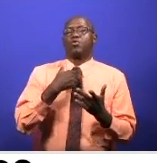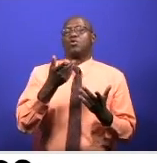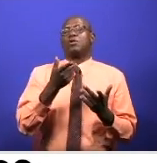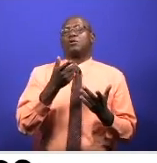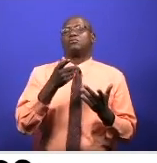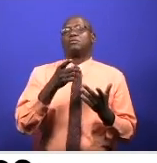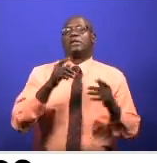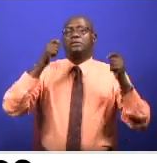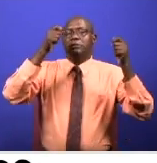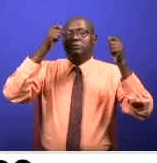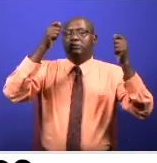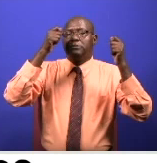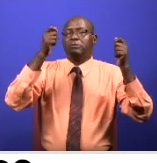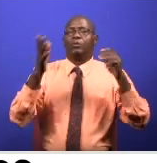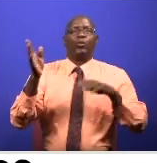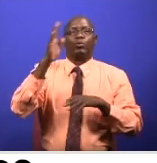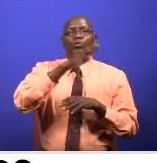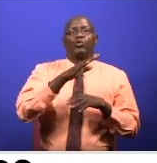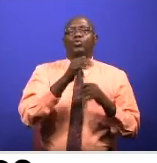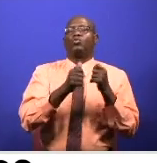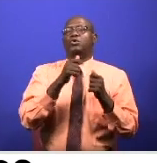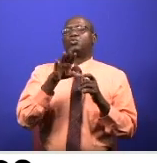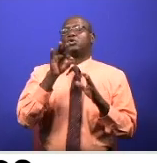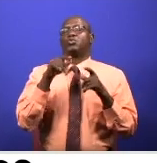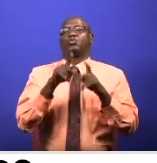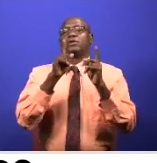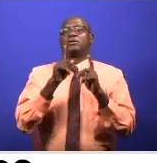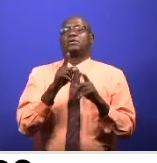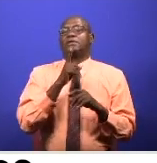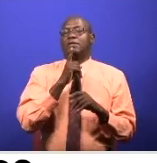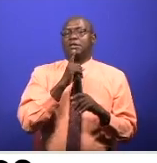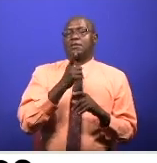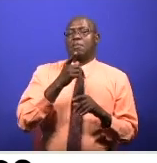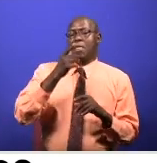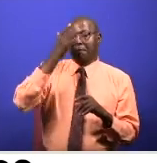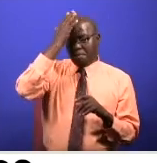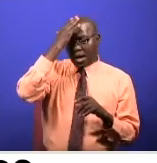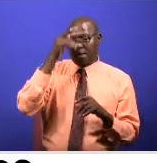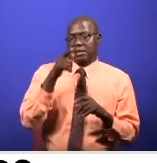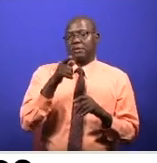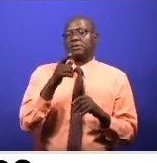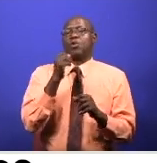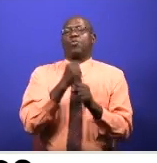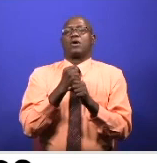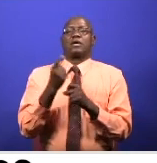mpaka jioni. Chagua, chaguo ni lako, lakini tunasema Monday is a working day.